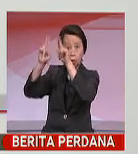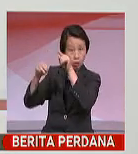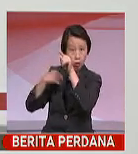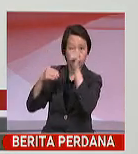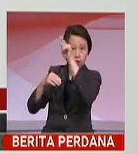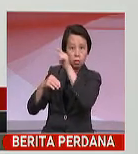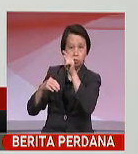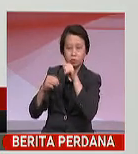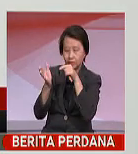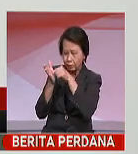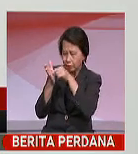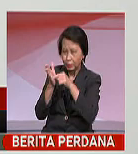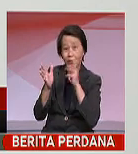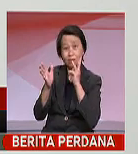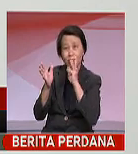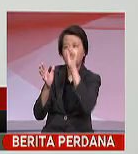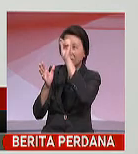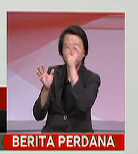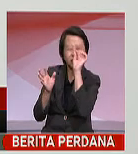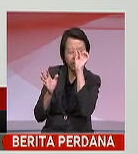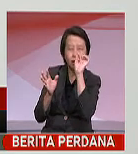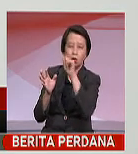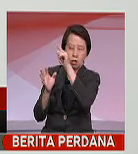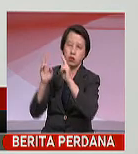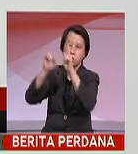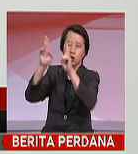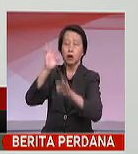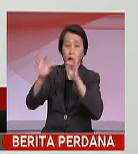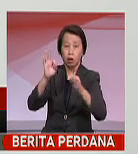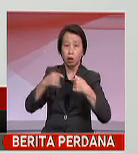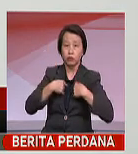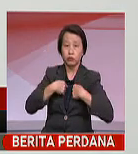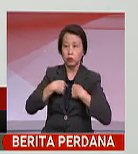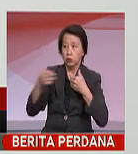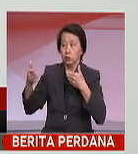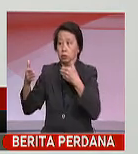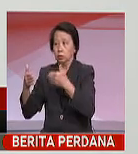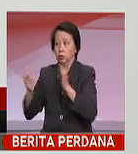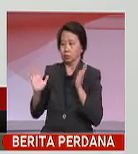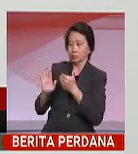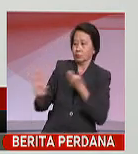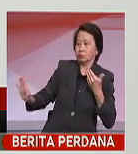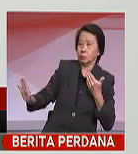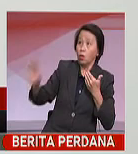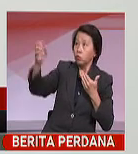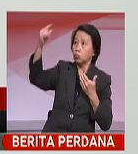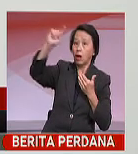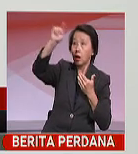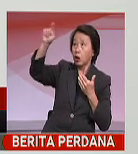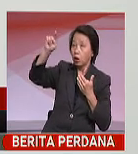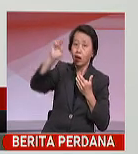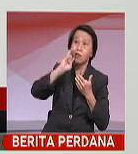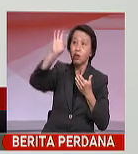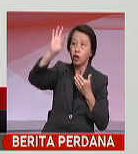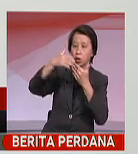agak lama juga, ya. Jadi dan kalau anda tak dekat dengan orang tu pun dia boleh sampai. Kalau